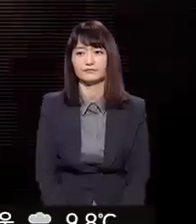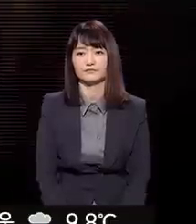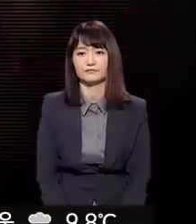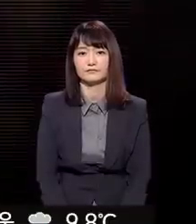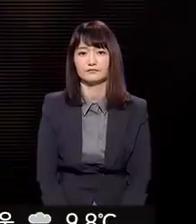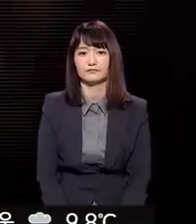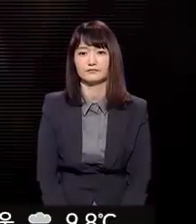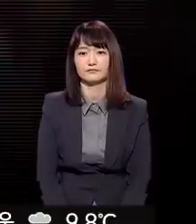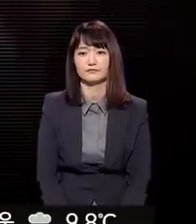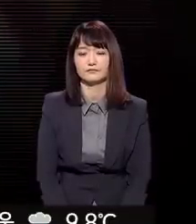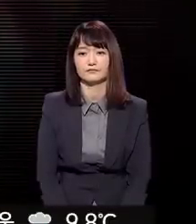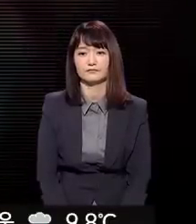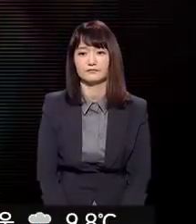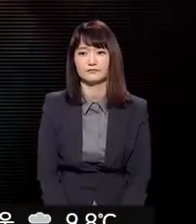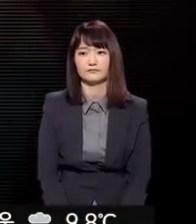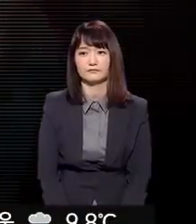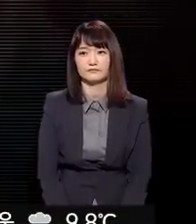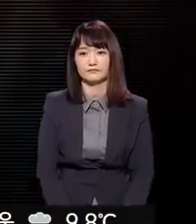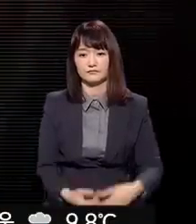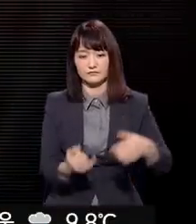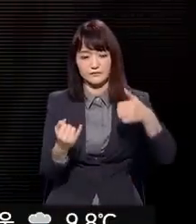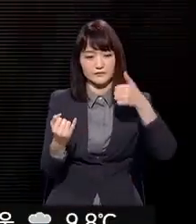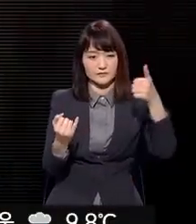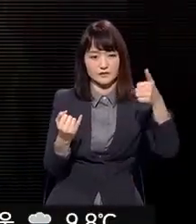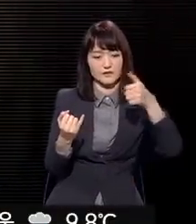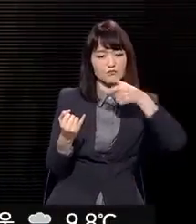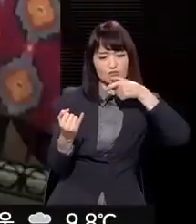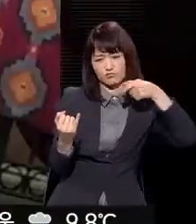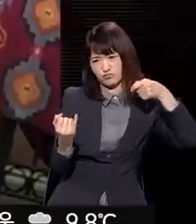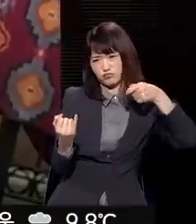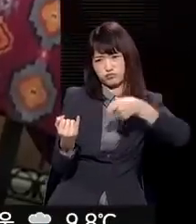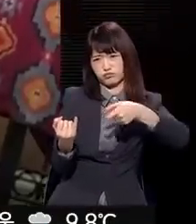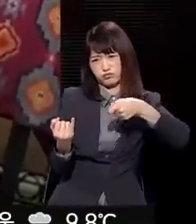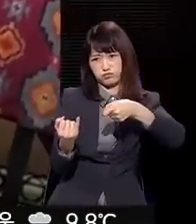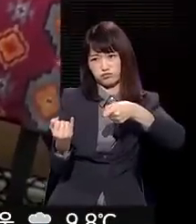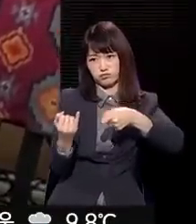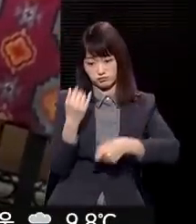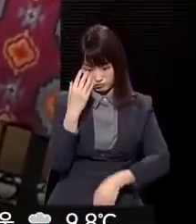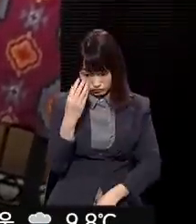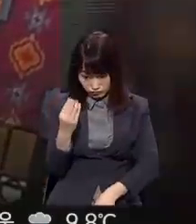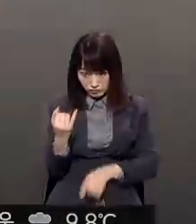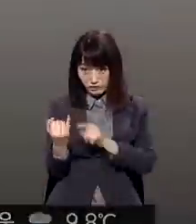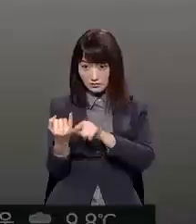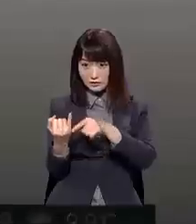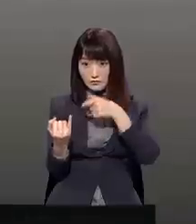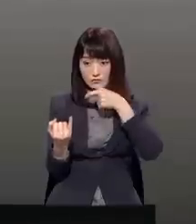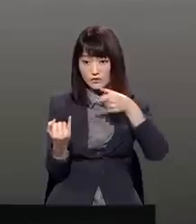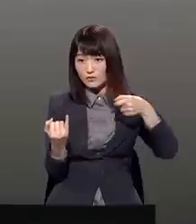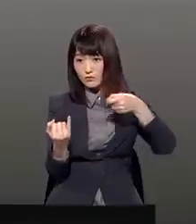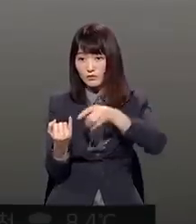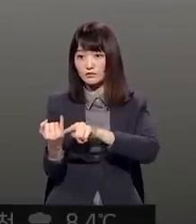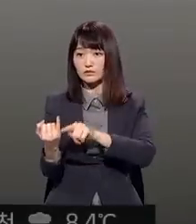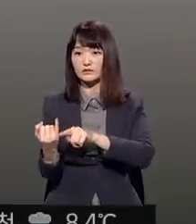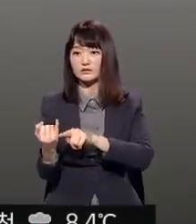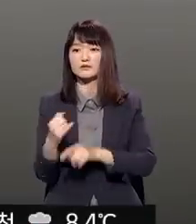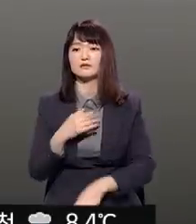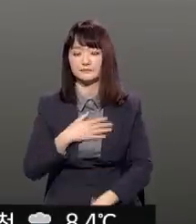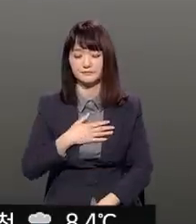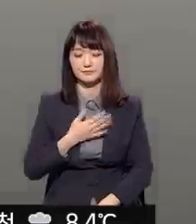들어보시겠습니다. I turned to the side and I see the guy pouring water to the lady. It wasn't cold. It was raining. She was screaming. She said,